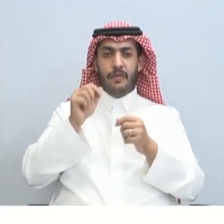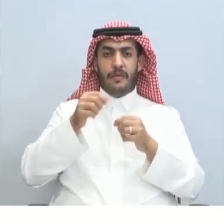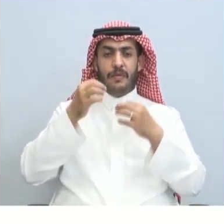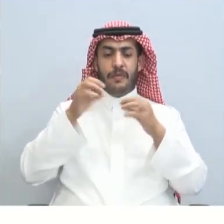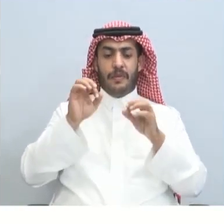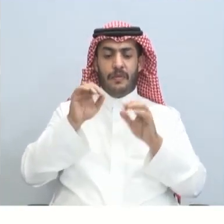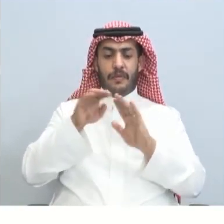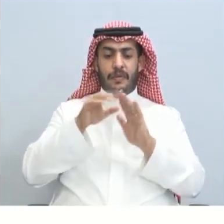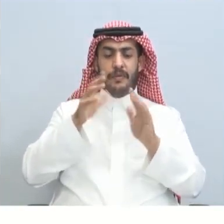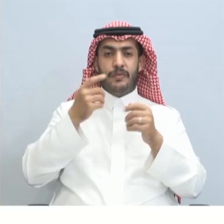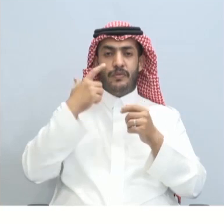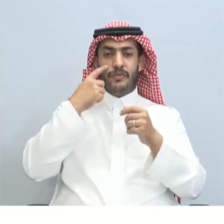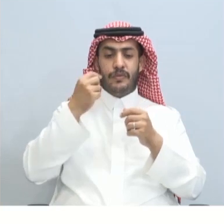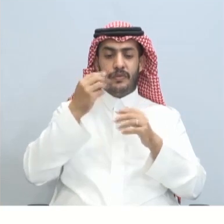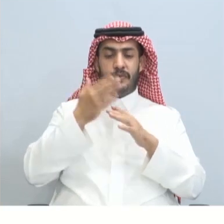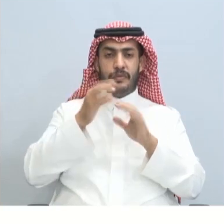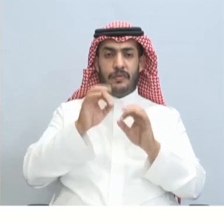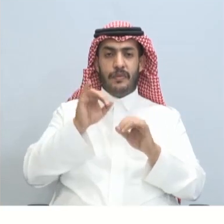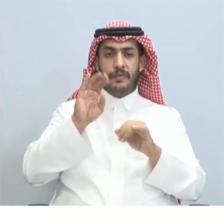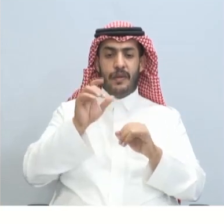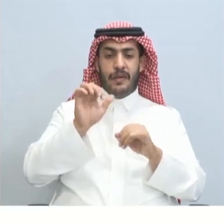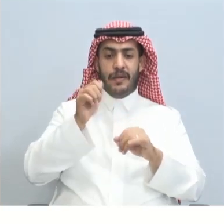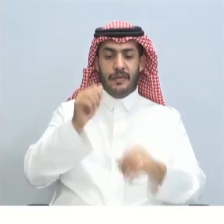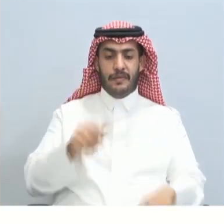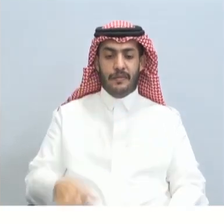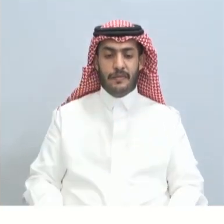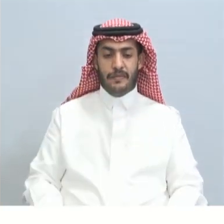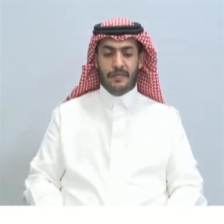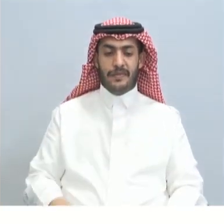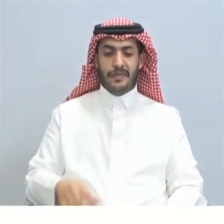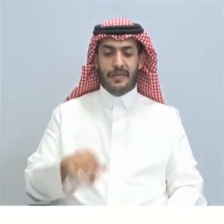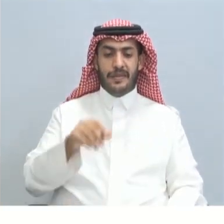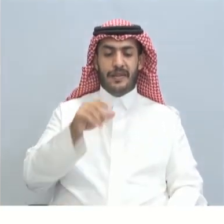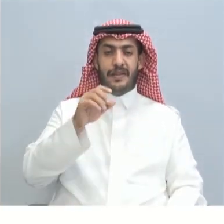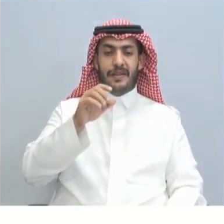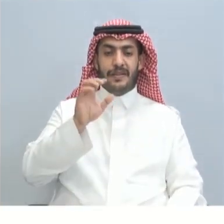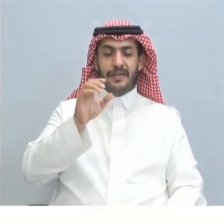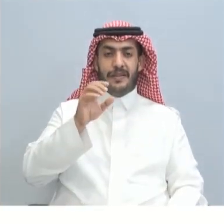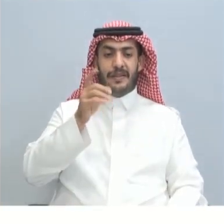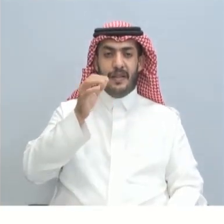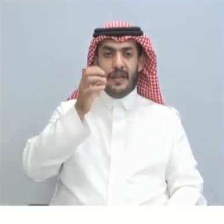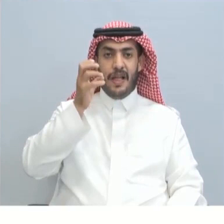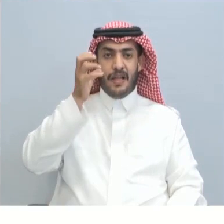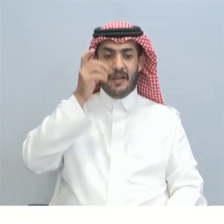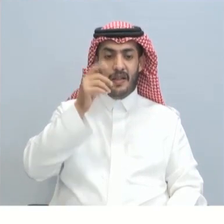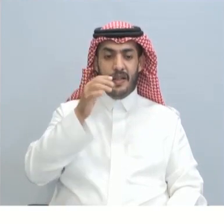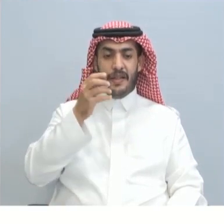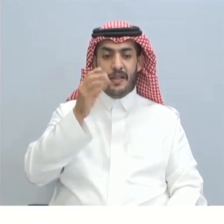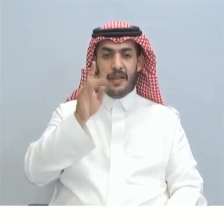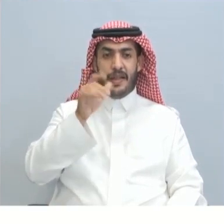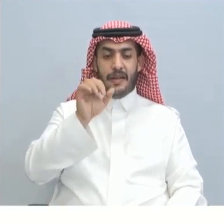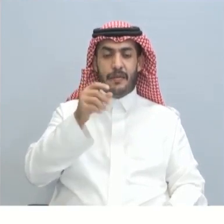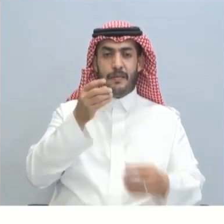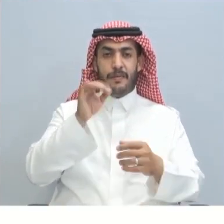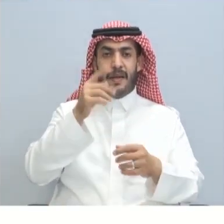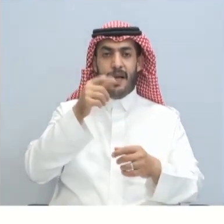كونه اكثر جمالا من المايكا الاحجار الكريمه عزيزي الطالب عزيزتي الطالبه هي